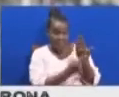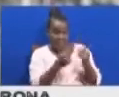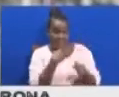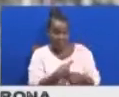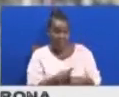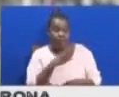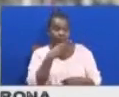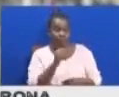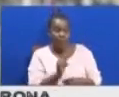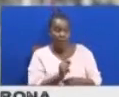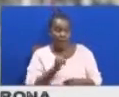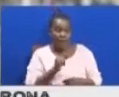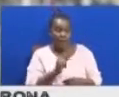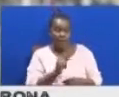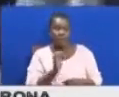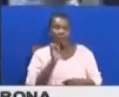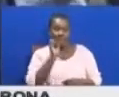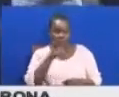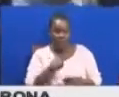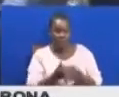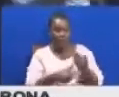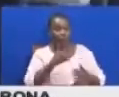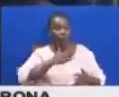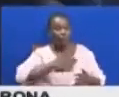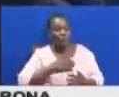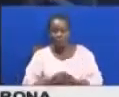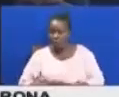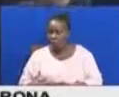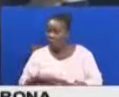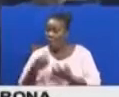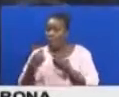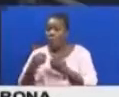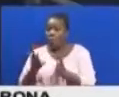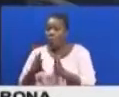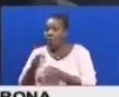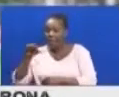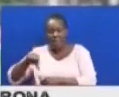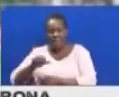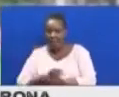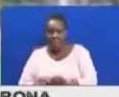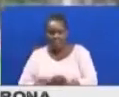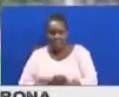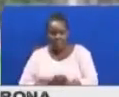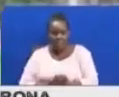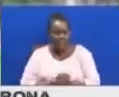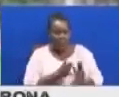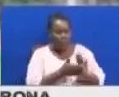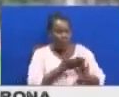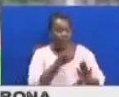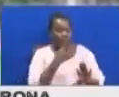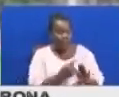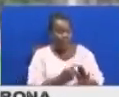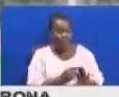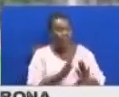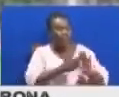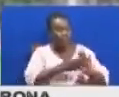ni jambo jema watu wamkimbilie Mungu, kwa sababu ndiye mwanzo na ndiye mwisho. Anasema hata kitabu cha Mwanzo kwamba hapo mwanzo alikuwepo neno, naye neno alikuwa kwa